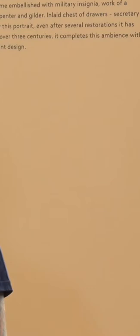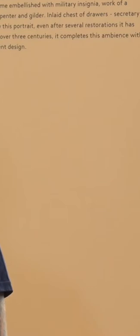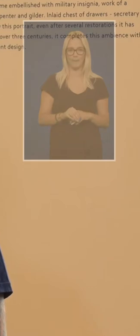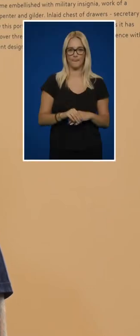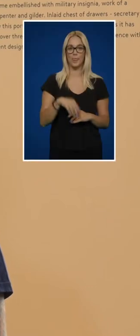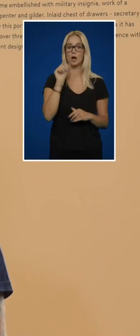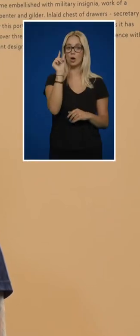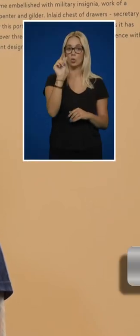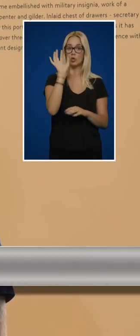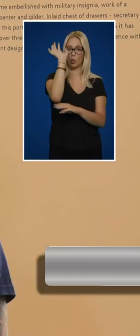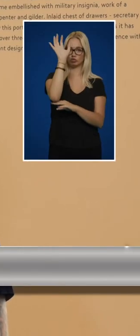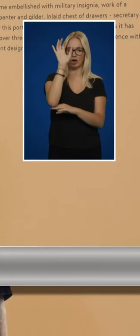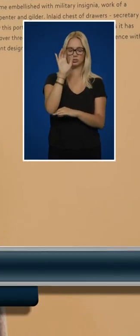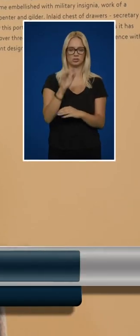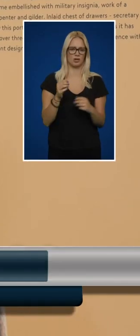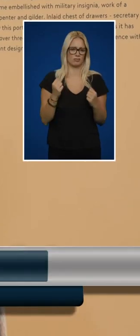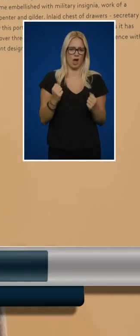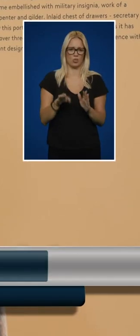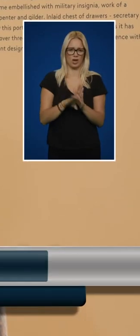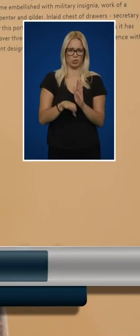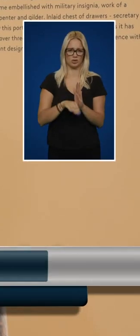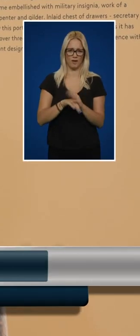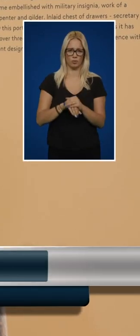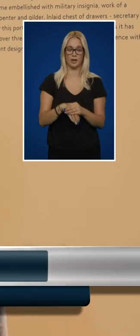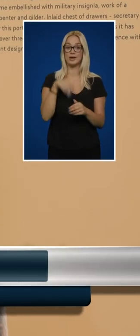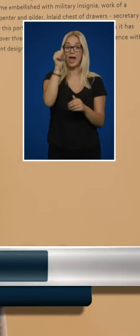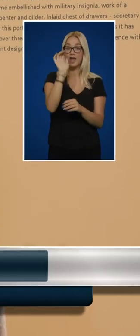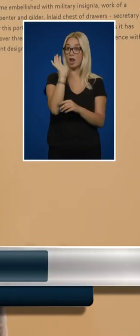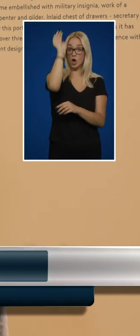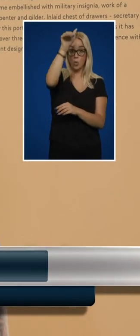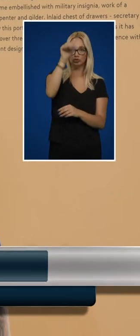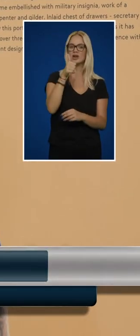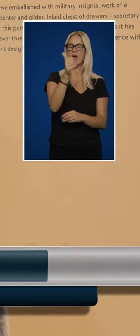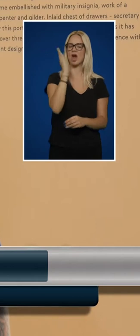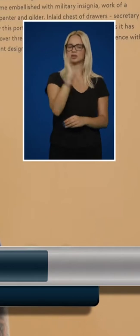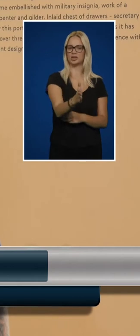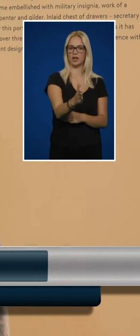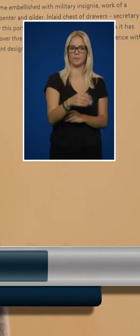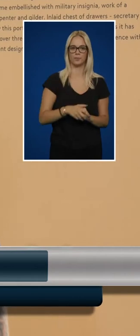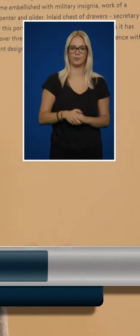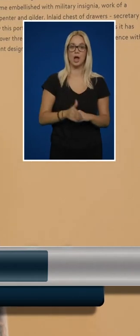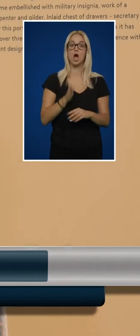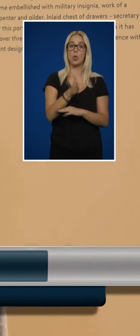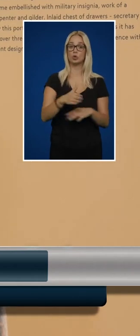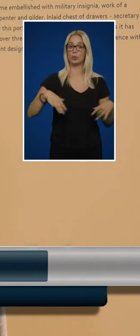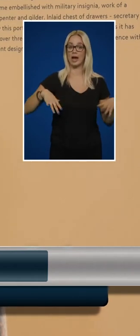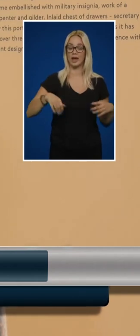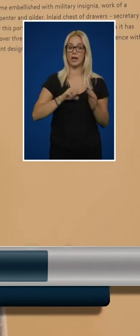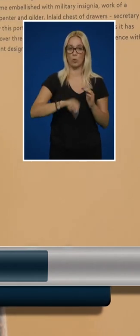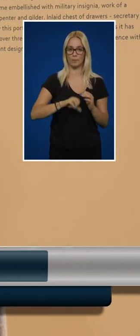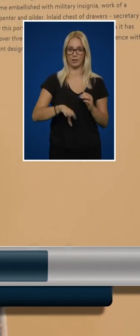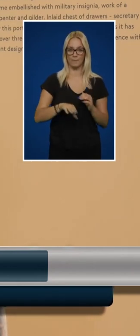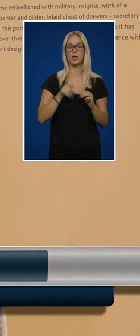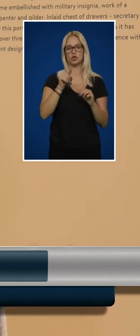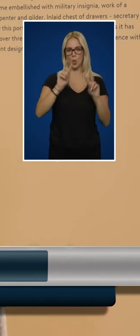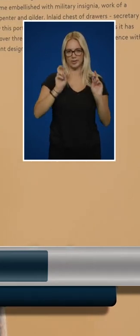isto mislim da vi, da bi se trebalo to malo više paziti kako i di se odlaže